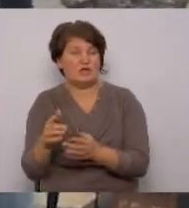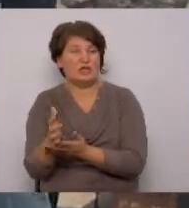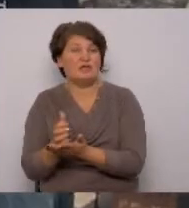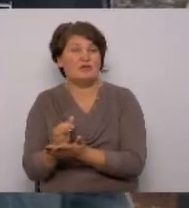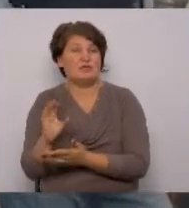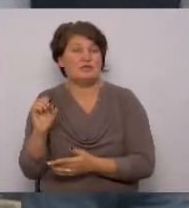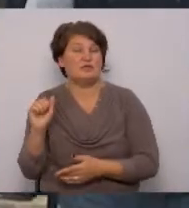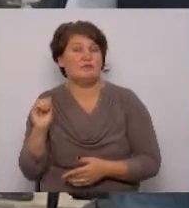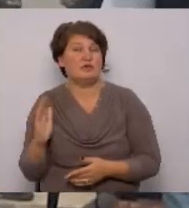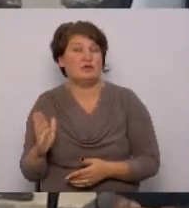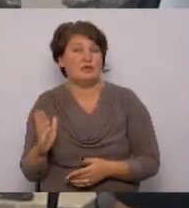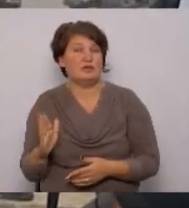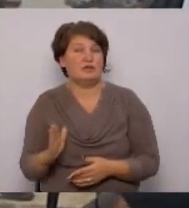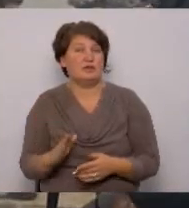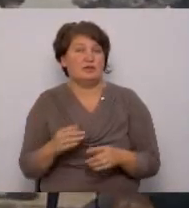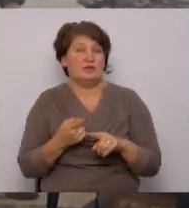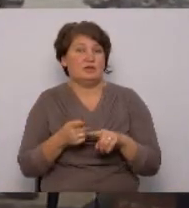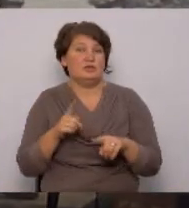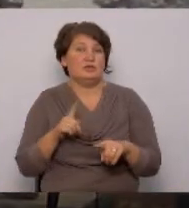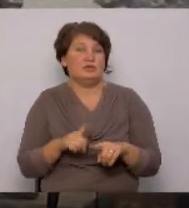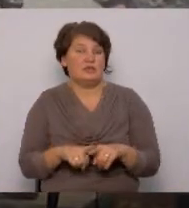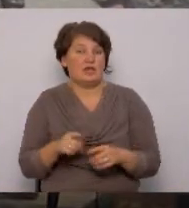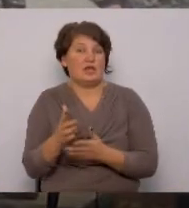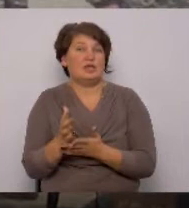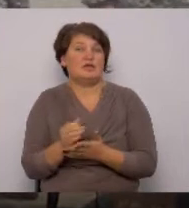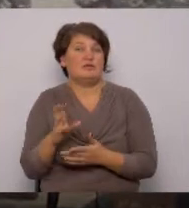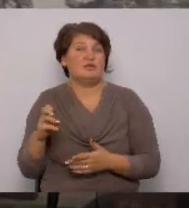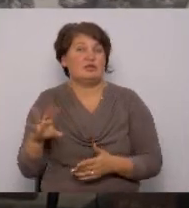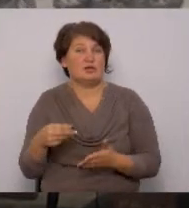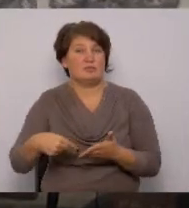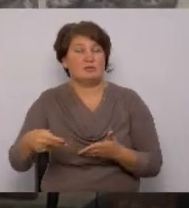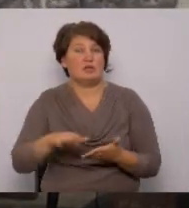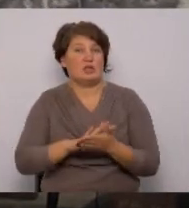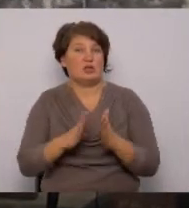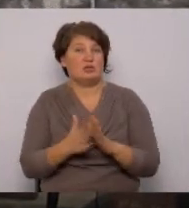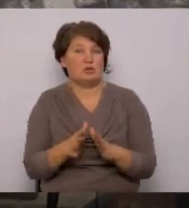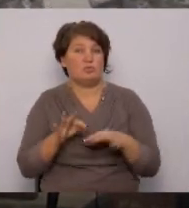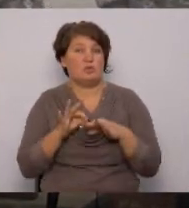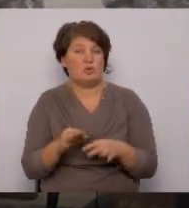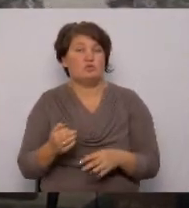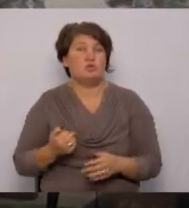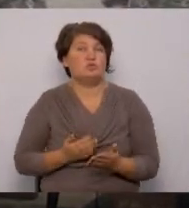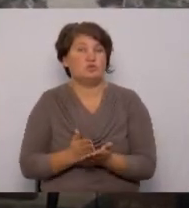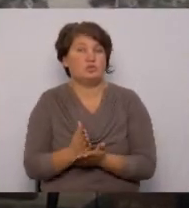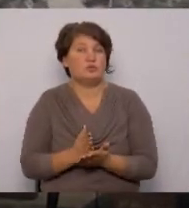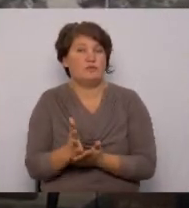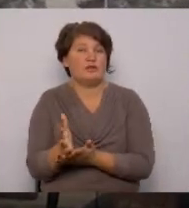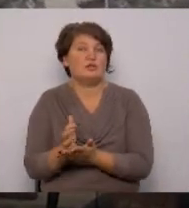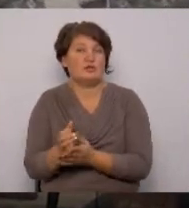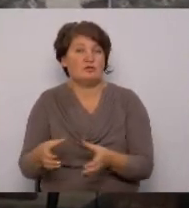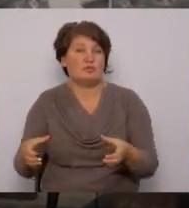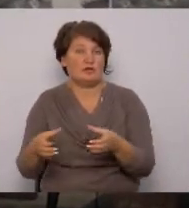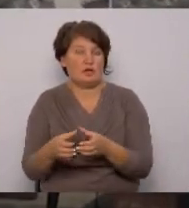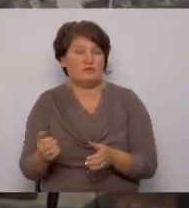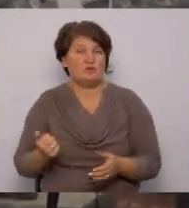Територіальна оборона складається з резервістів і військовозобов'язаних. Резервісти, які підписали контракт для проходження служби в резерві з бригадою,